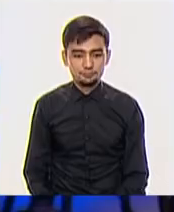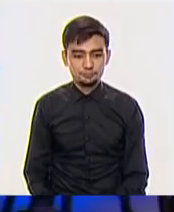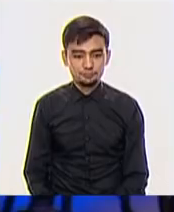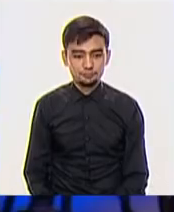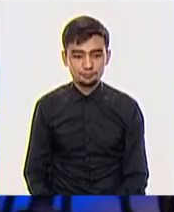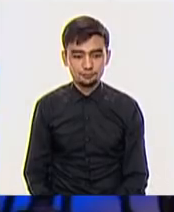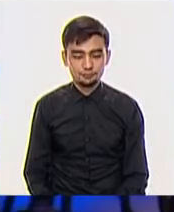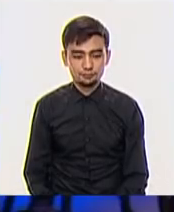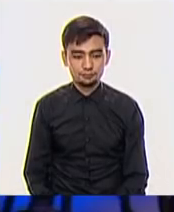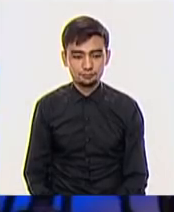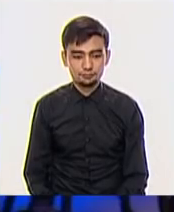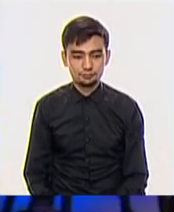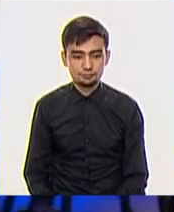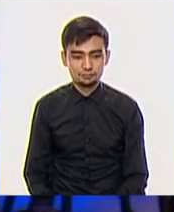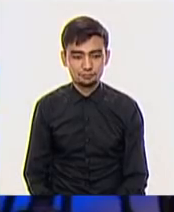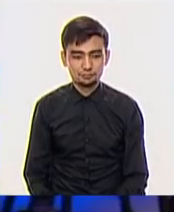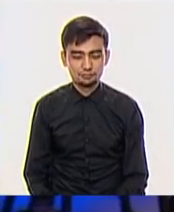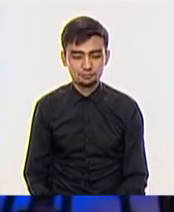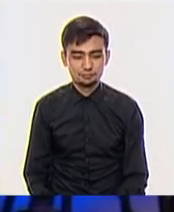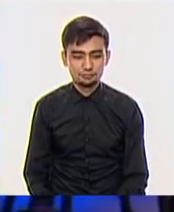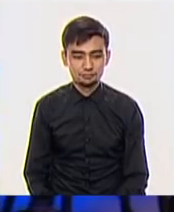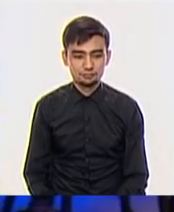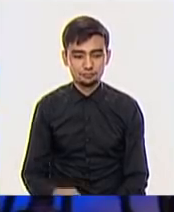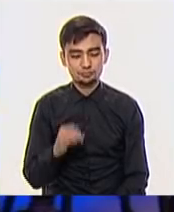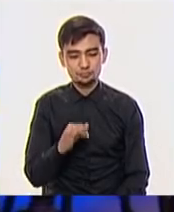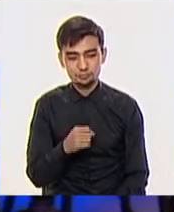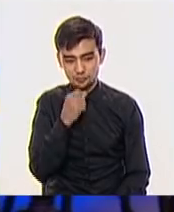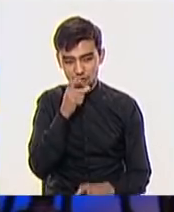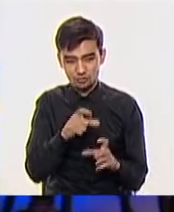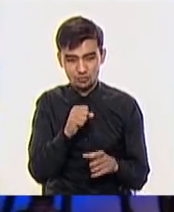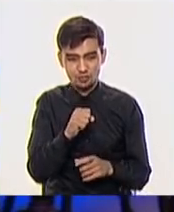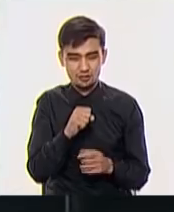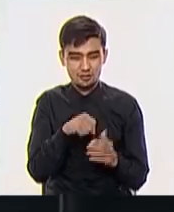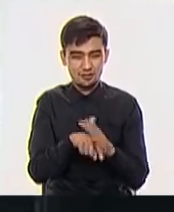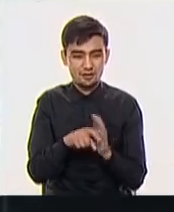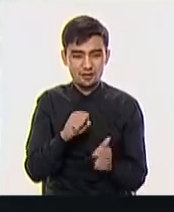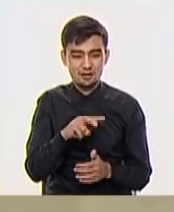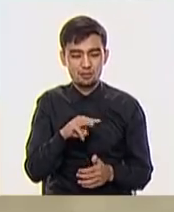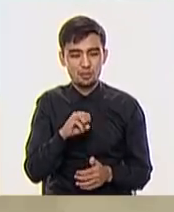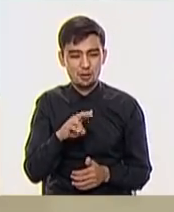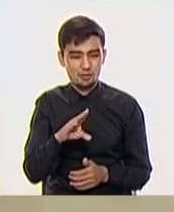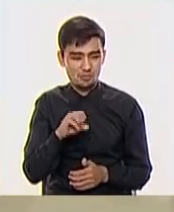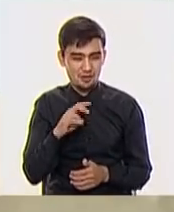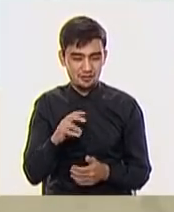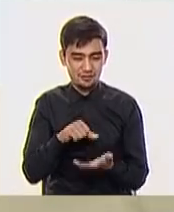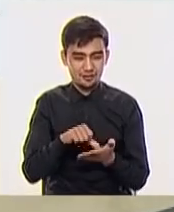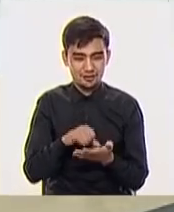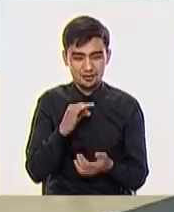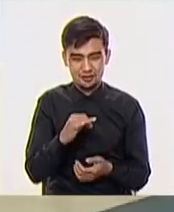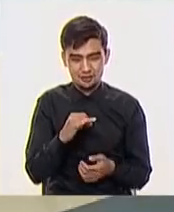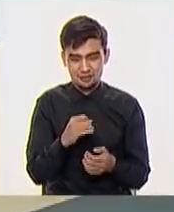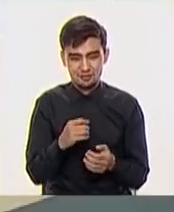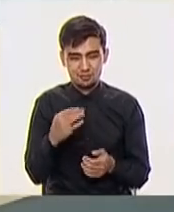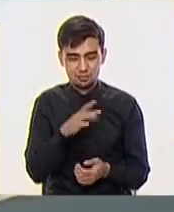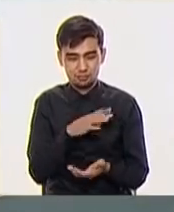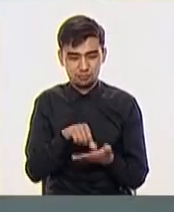айзағанда жазда шөп шығар. Ал дәстүрлі әнші Алма Аманжолованың бір кездері қолына қаттап көз